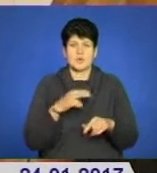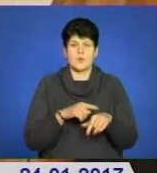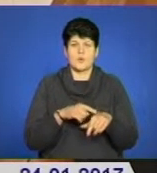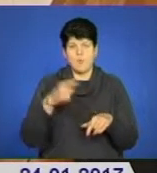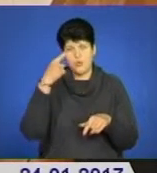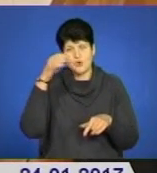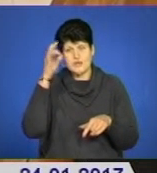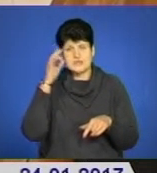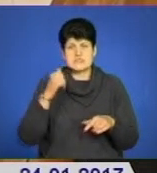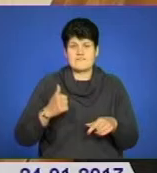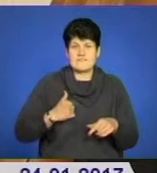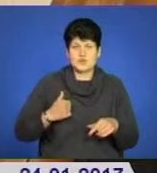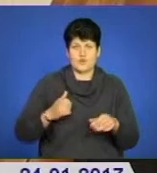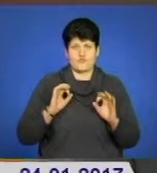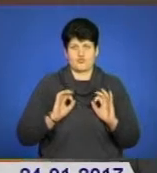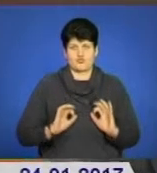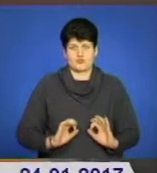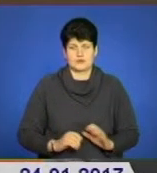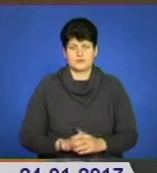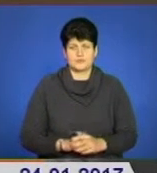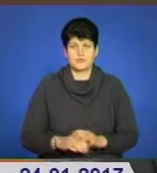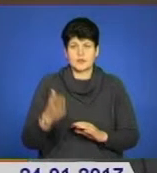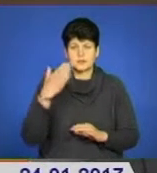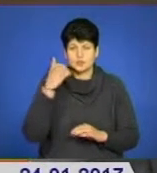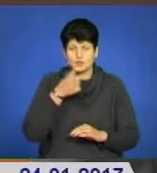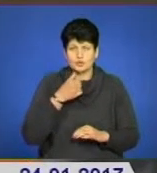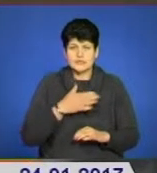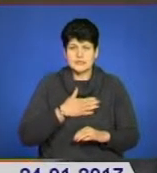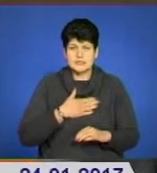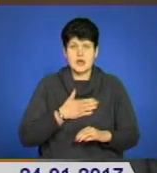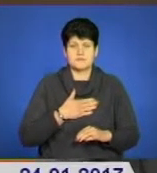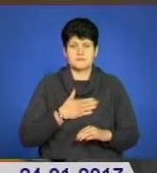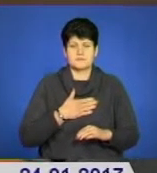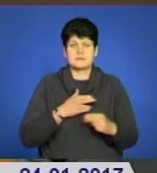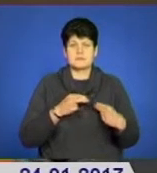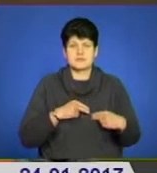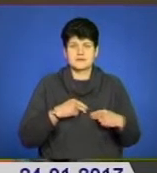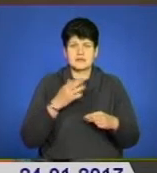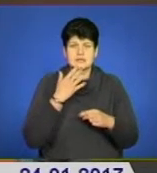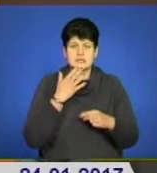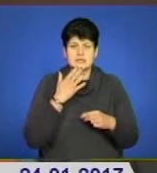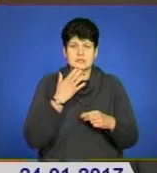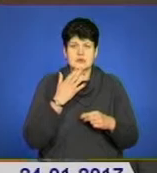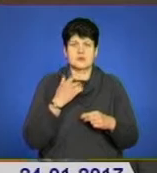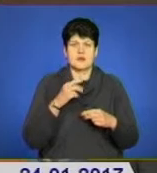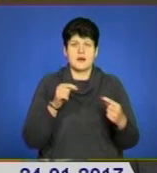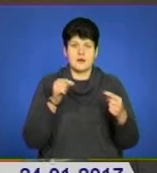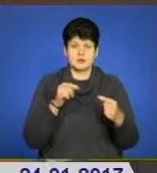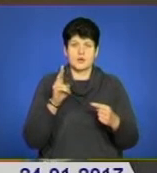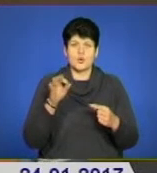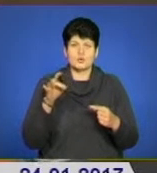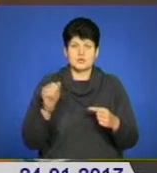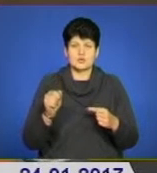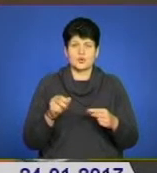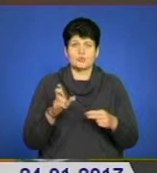безпеки та військової прокуратури. В минулому році нами безпосередньо з працівниками Національного антикорупційного бюро виявлено